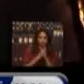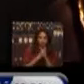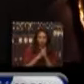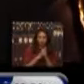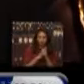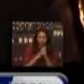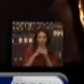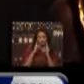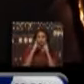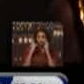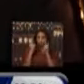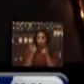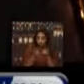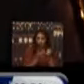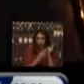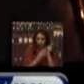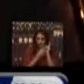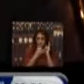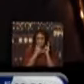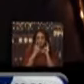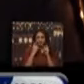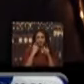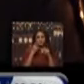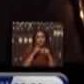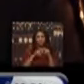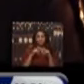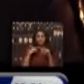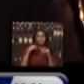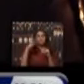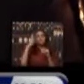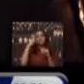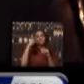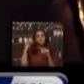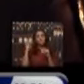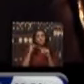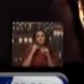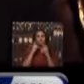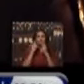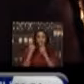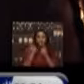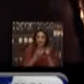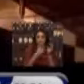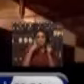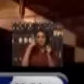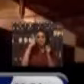فلما شاهدتها هنا كنت مش مصدقه نفسي، مش مصدقه.